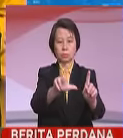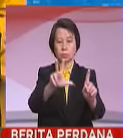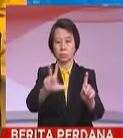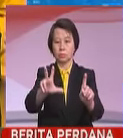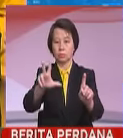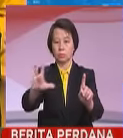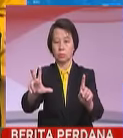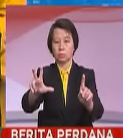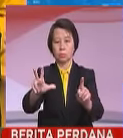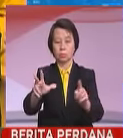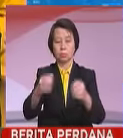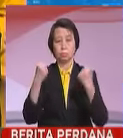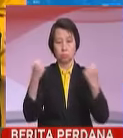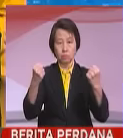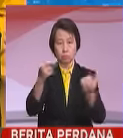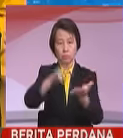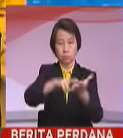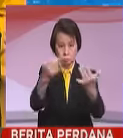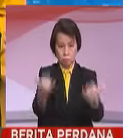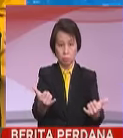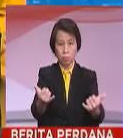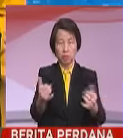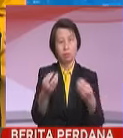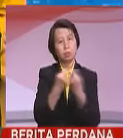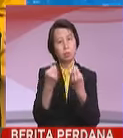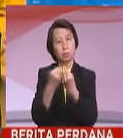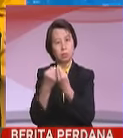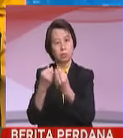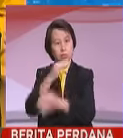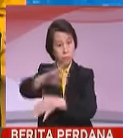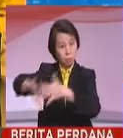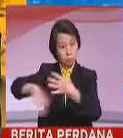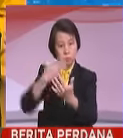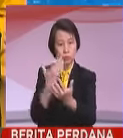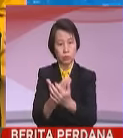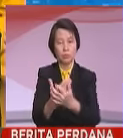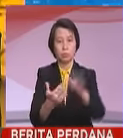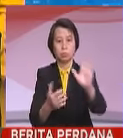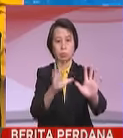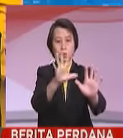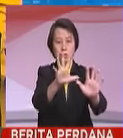1,333 kes sembuh direkodkan hari ini, jadikan jumlah kumulatif kes pulih